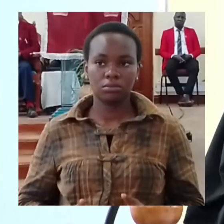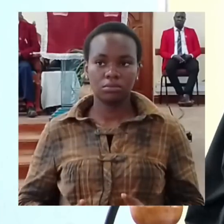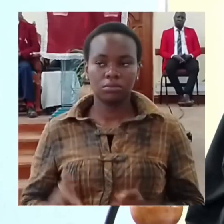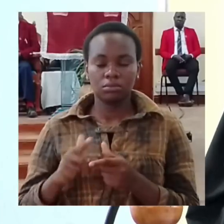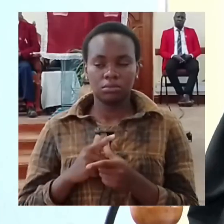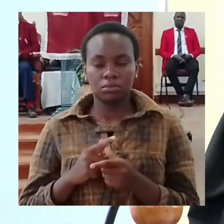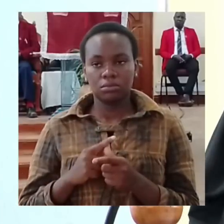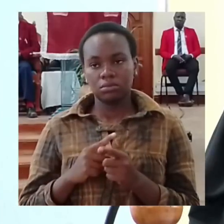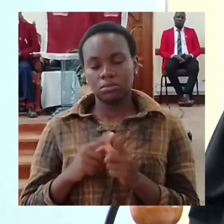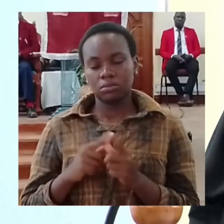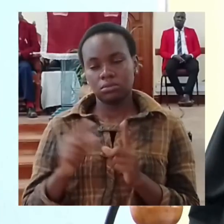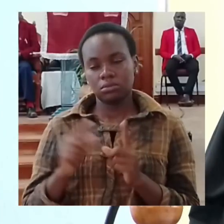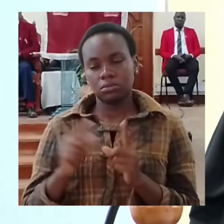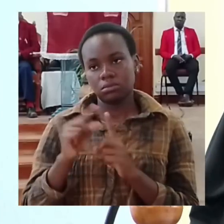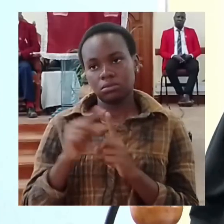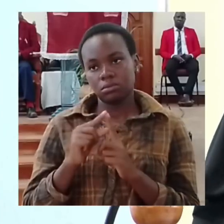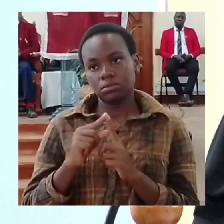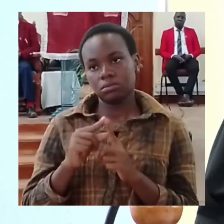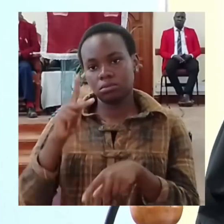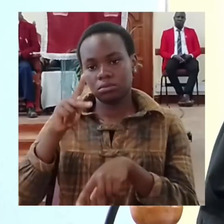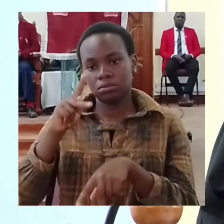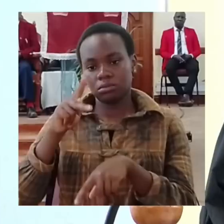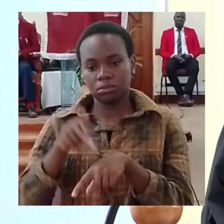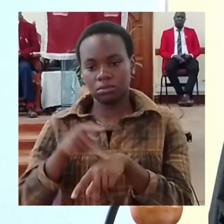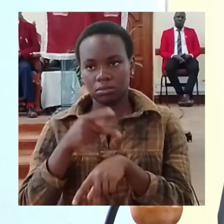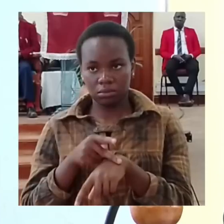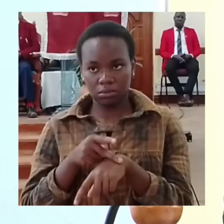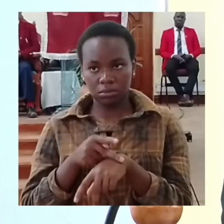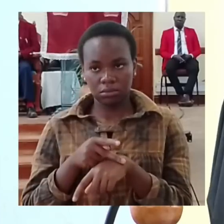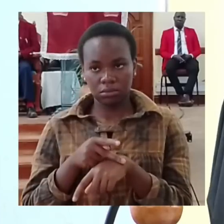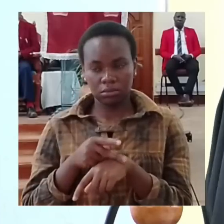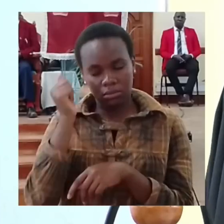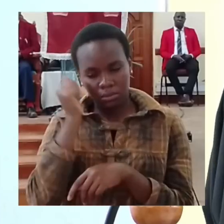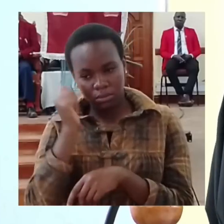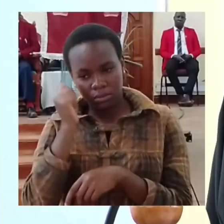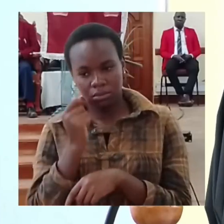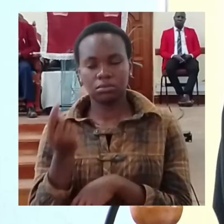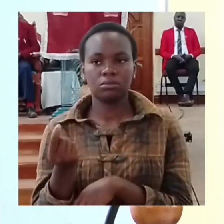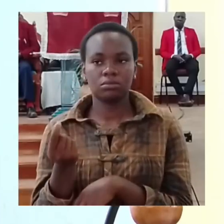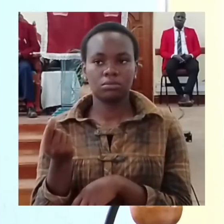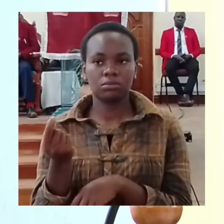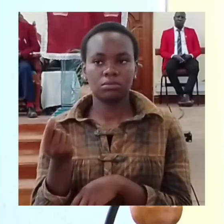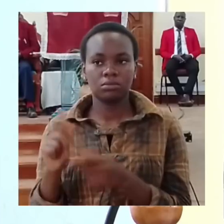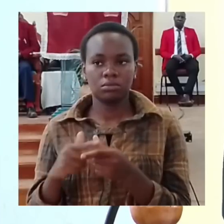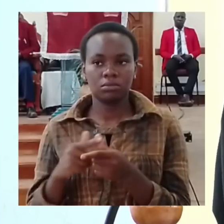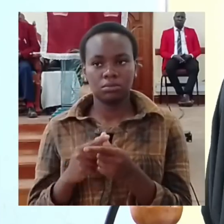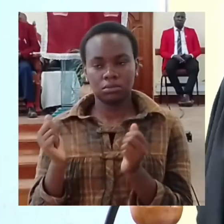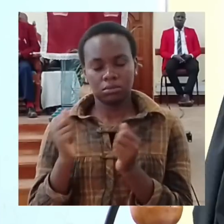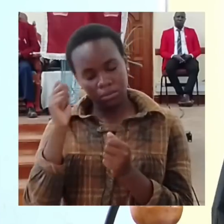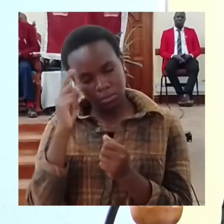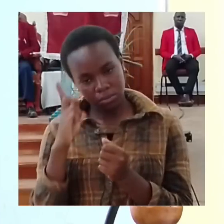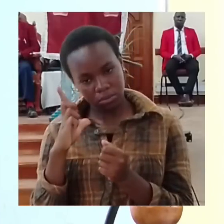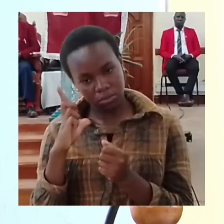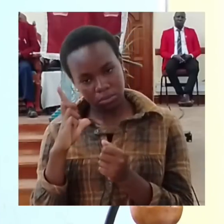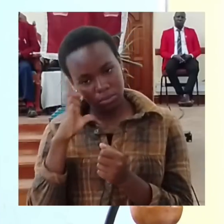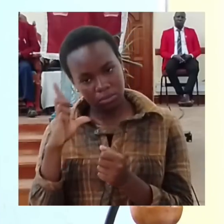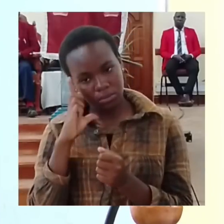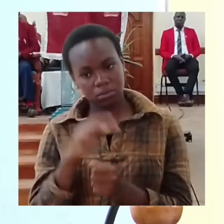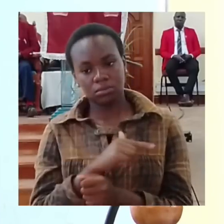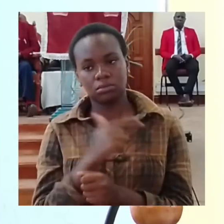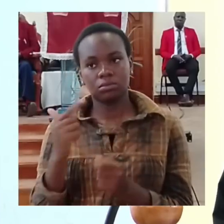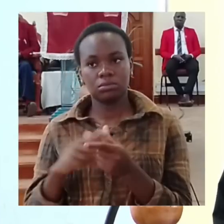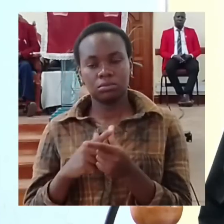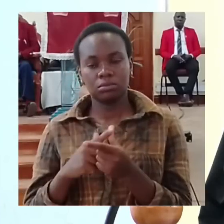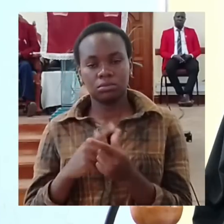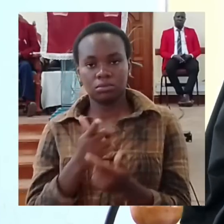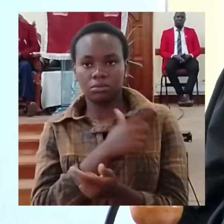Kiugo kia Ngai kiuga thiini wa Thimo ati ungiuga ni ugucunga hanini no kunja moko no cunge, naguo